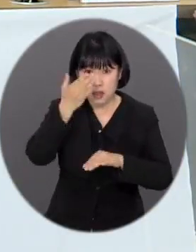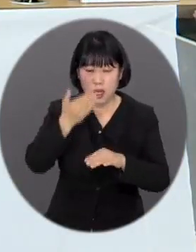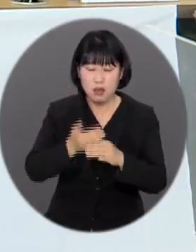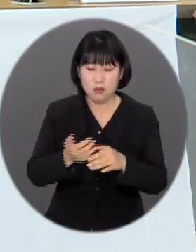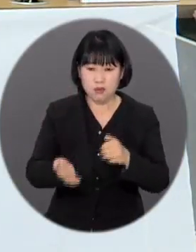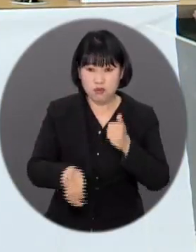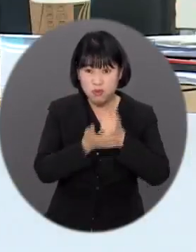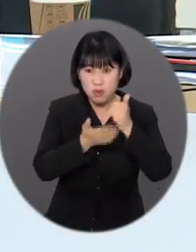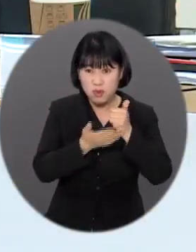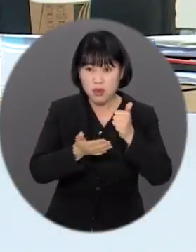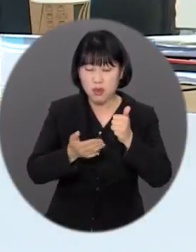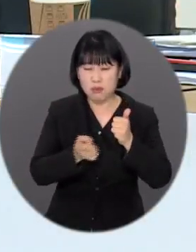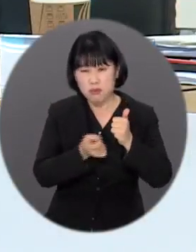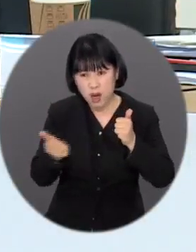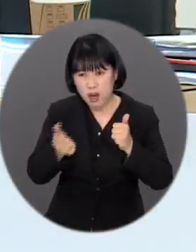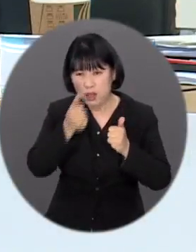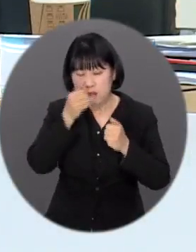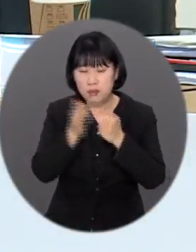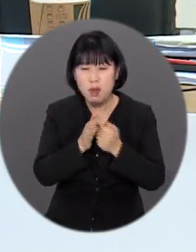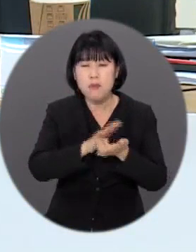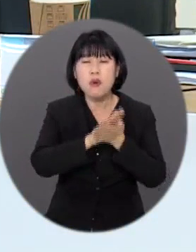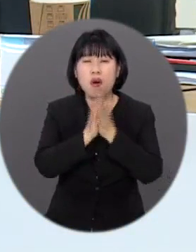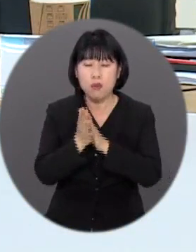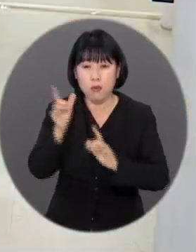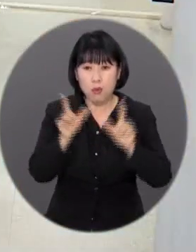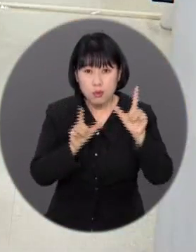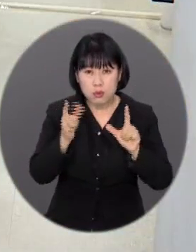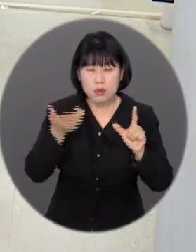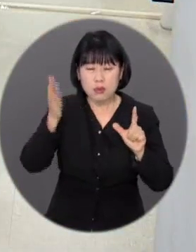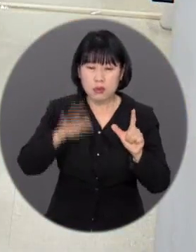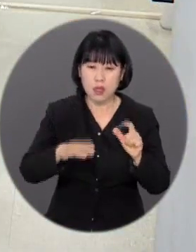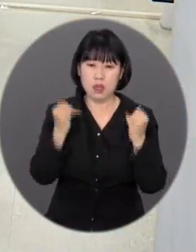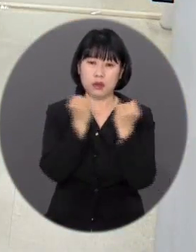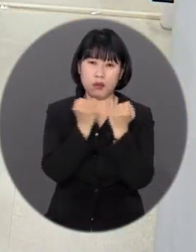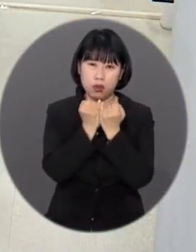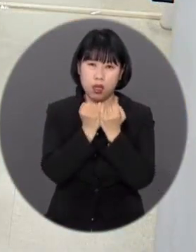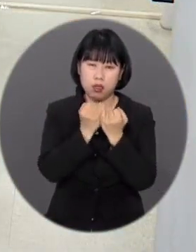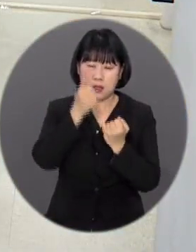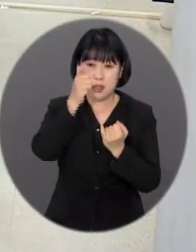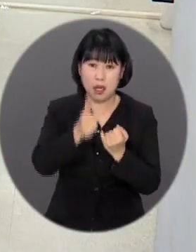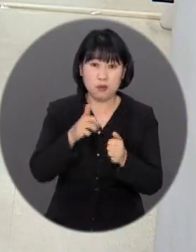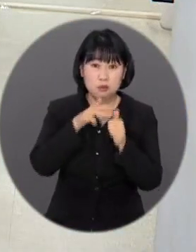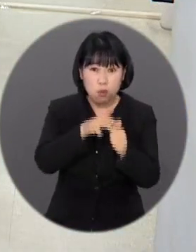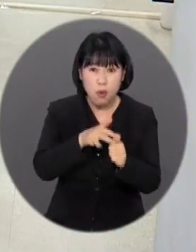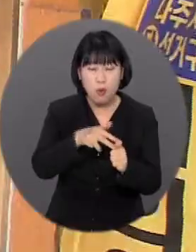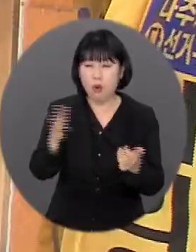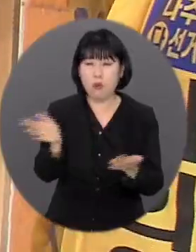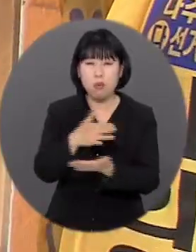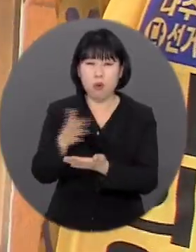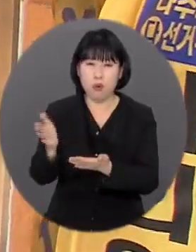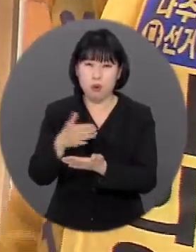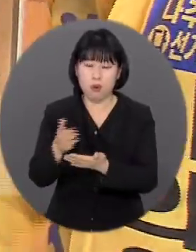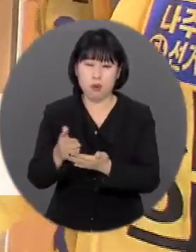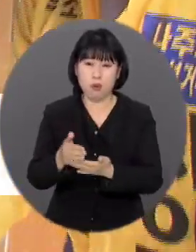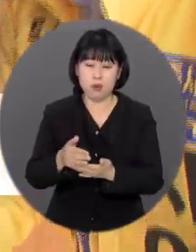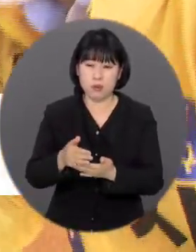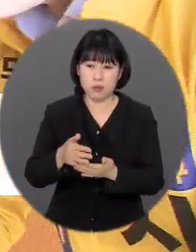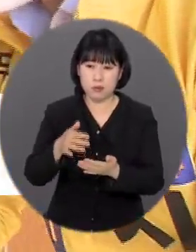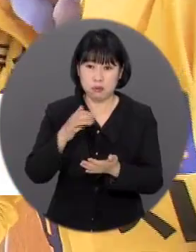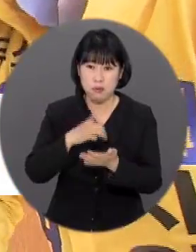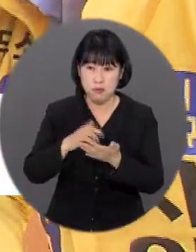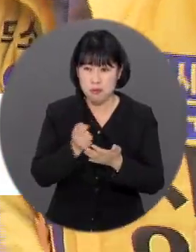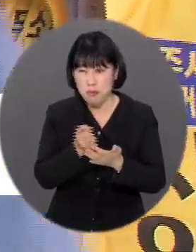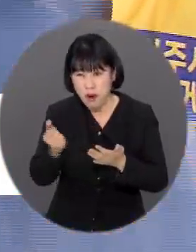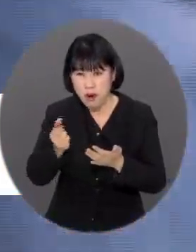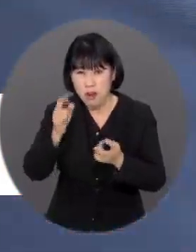공천에서 탈락하는 등 변화의 바람도 일었지만 여성 기초단체장 후보는 이번에도 없었습니다. 컷오프 등